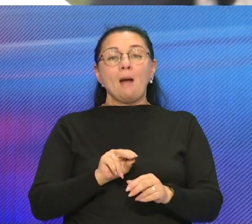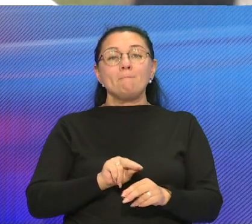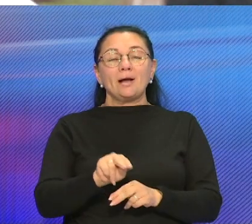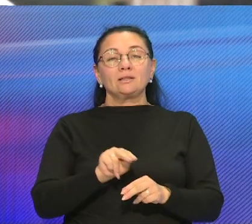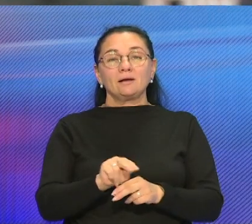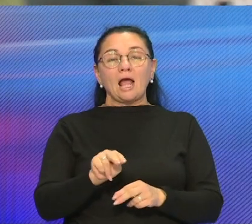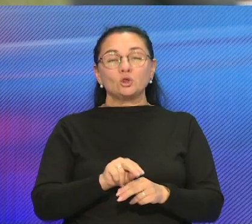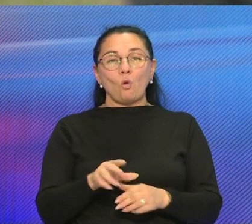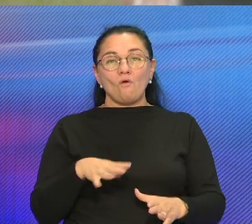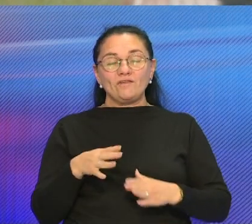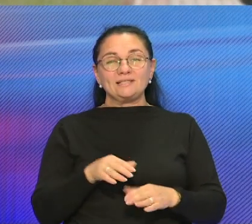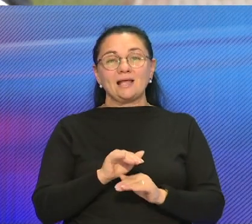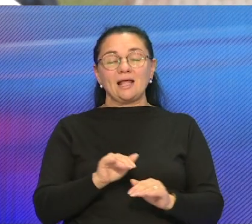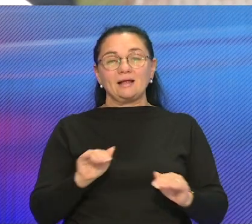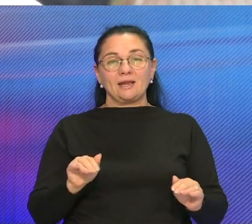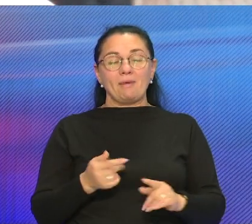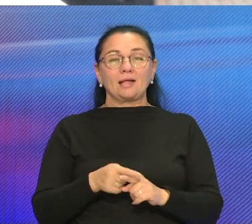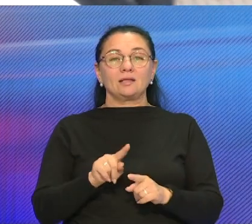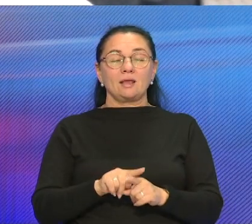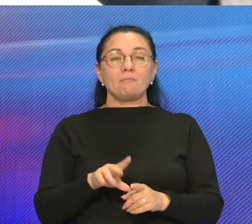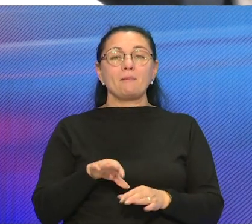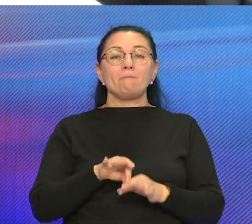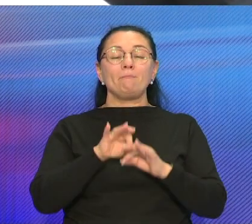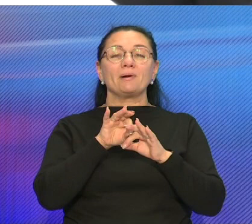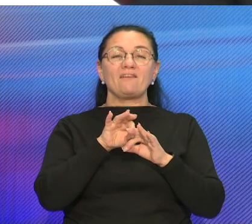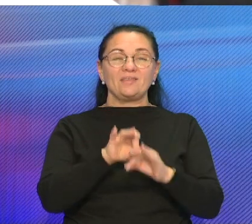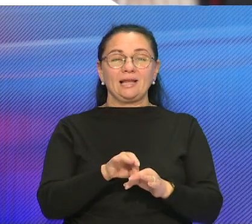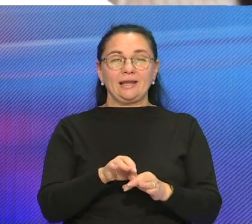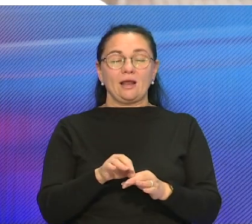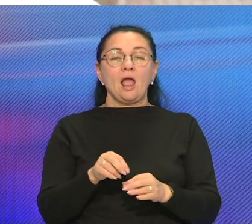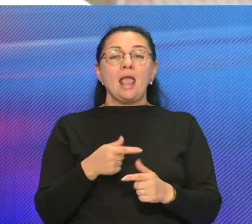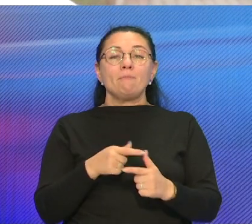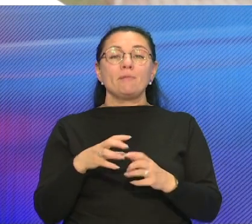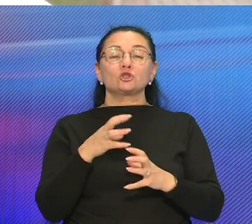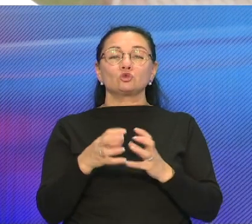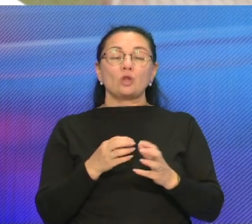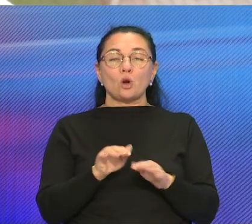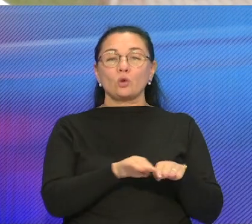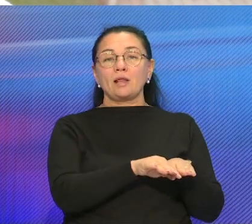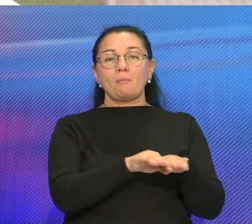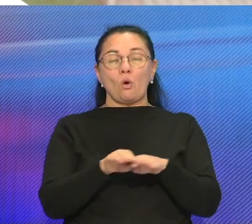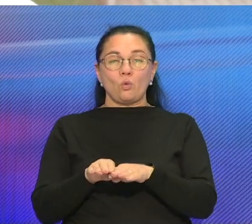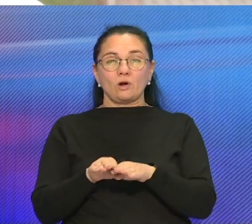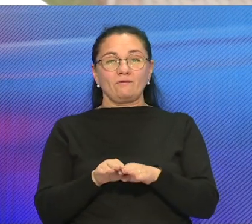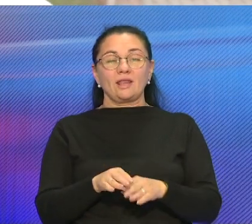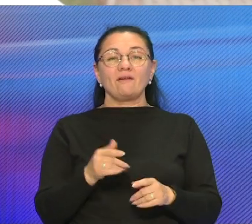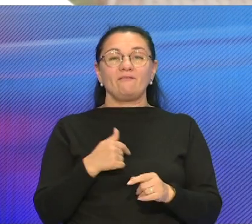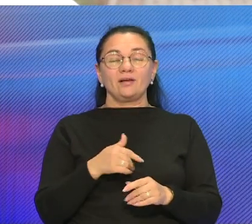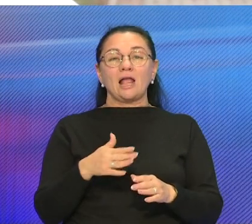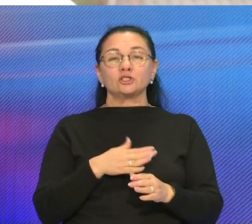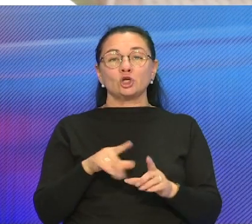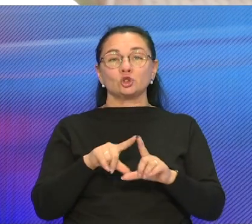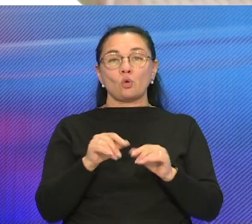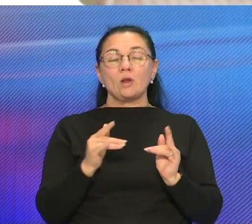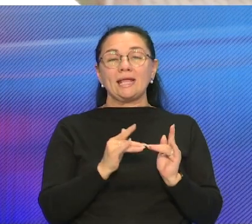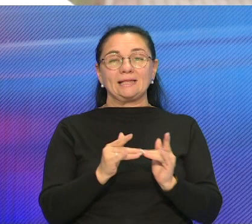И вот летом в этом году мы провели соревнования международного уровня на первой площадке в Рудинской школе-интернате. И